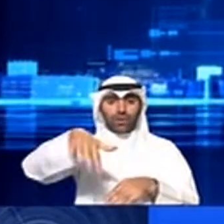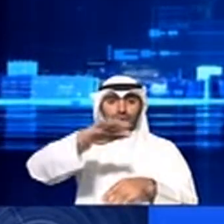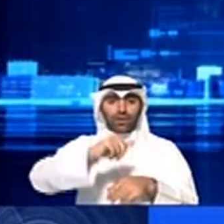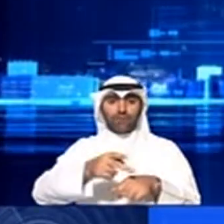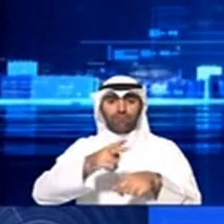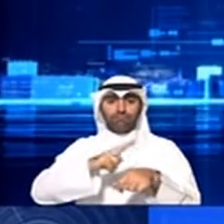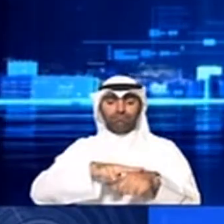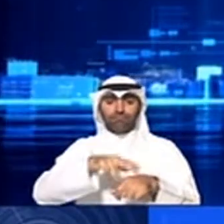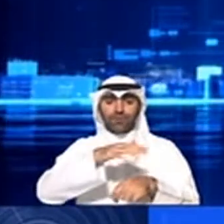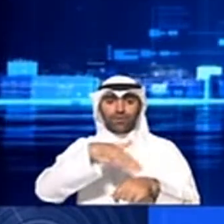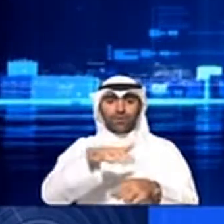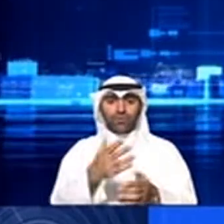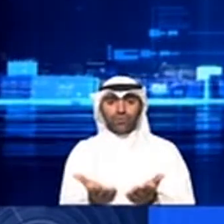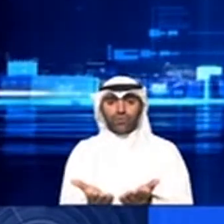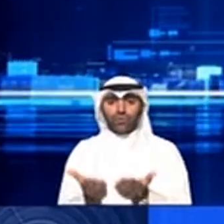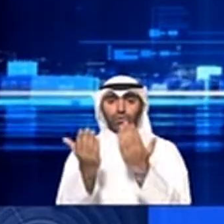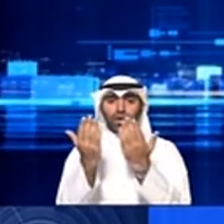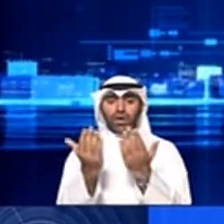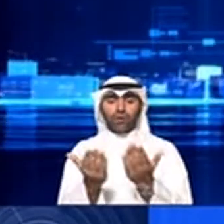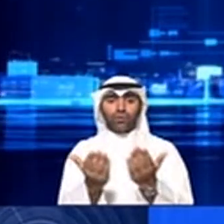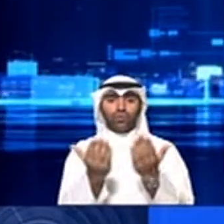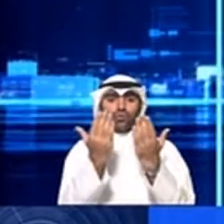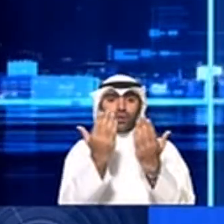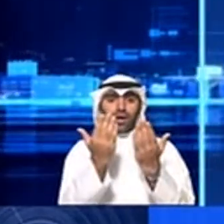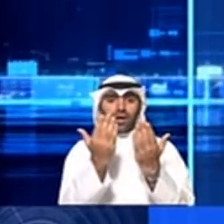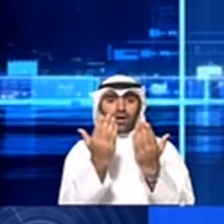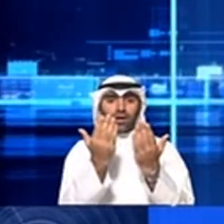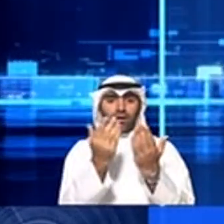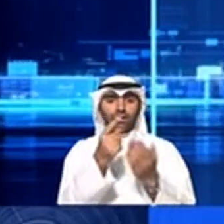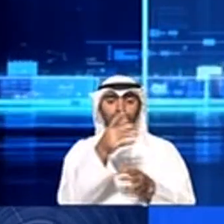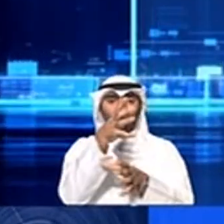التعاطف والمواساة بهذا المصاب الجلل،